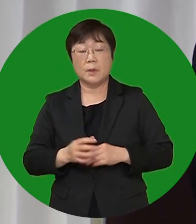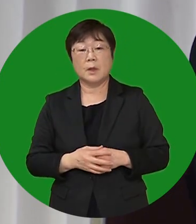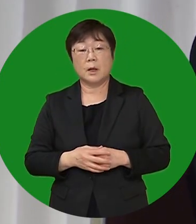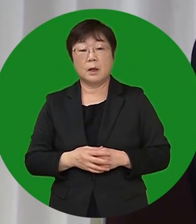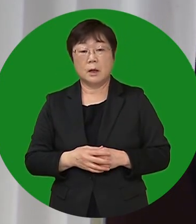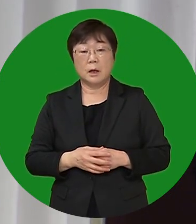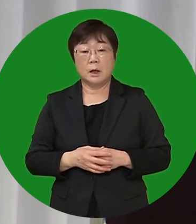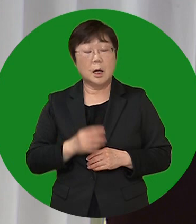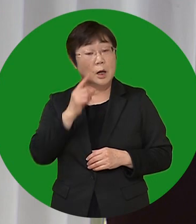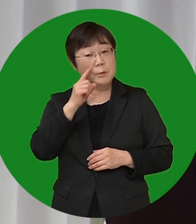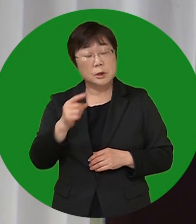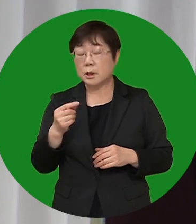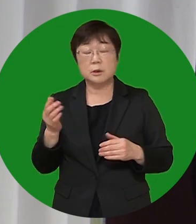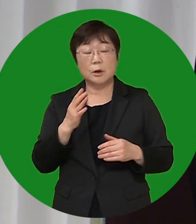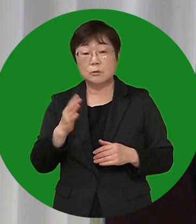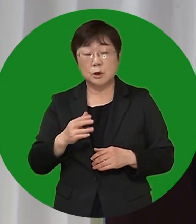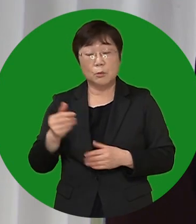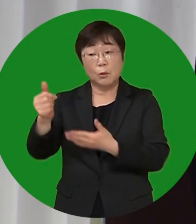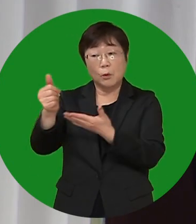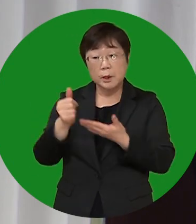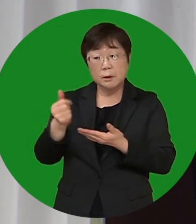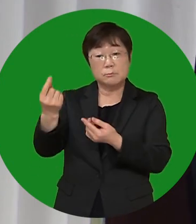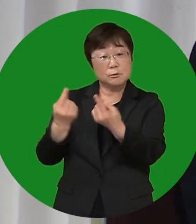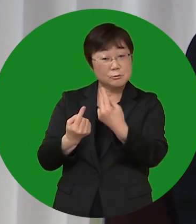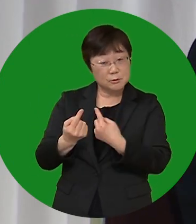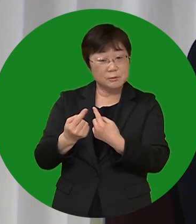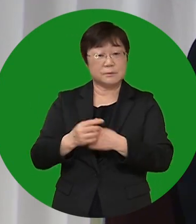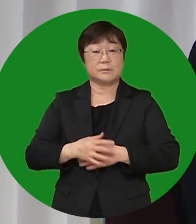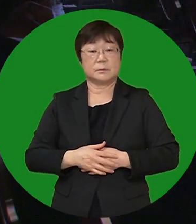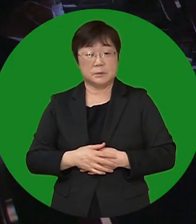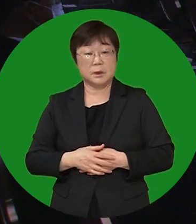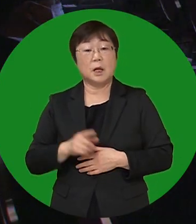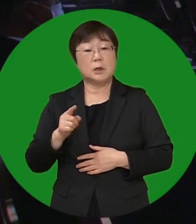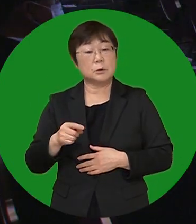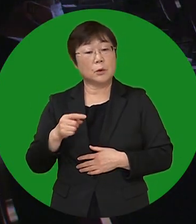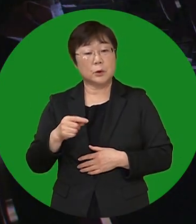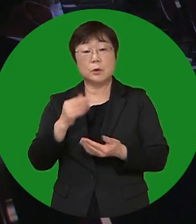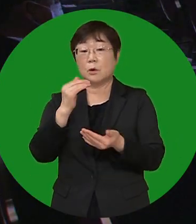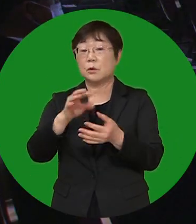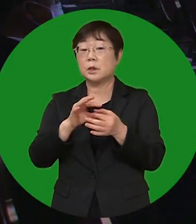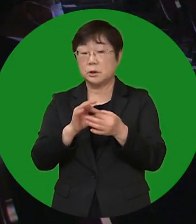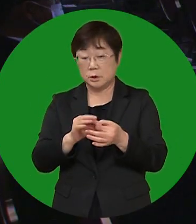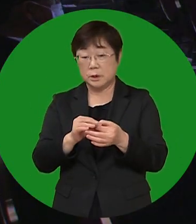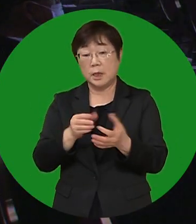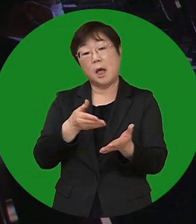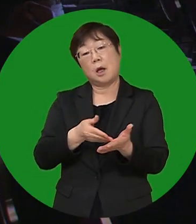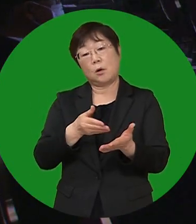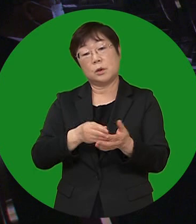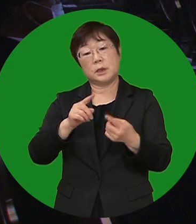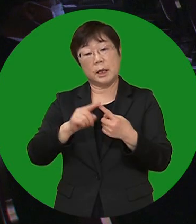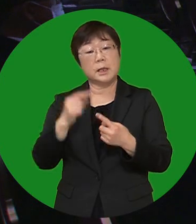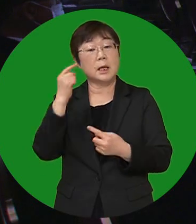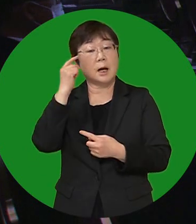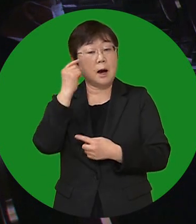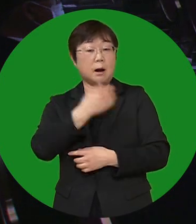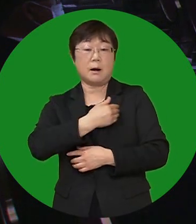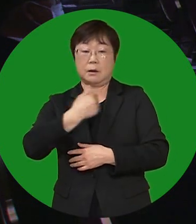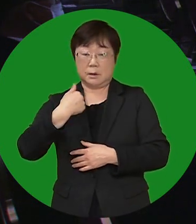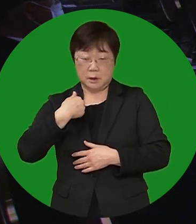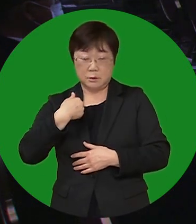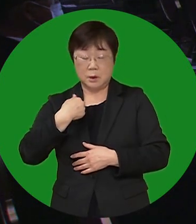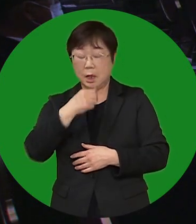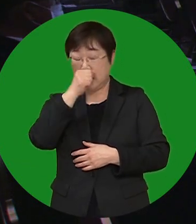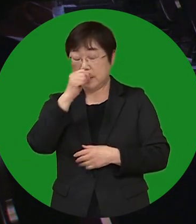しまた見つけなくても向こうからやってくるそういうことについてドジかるに考える